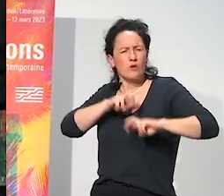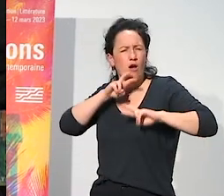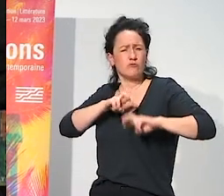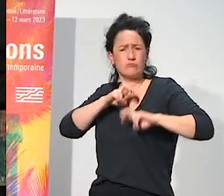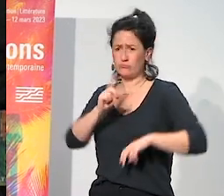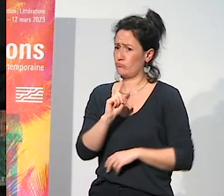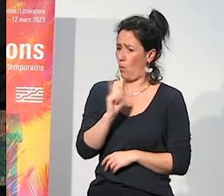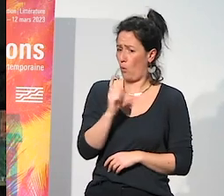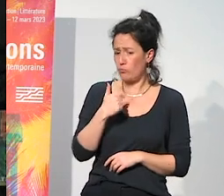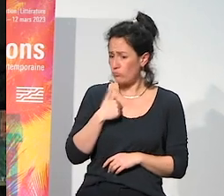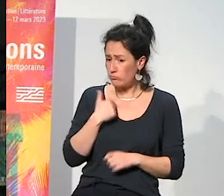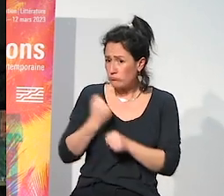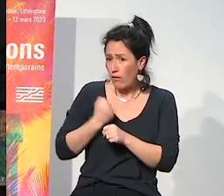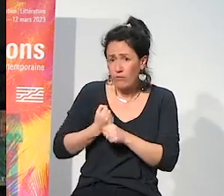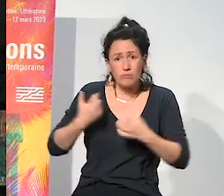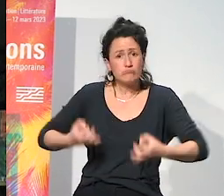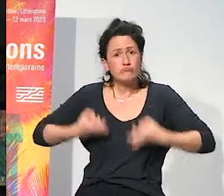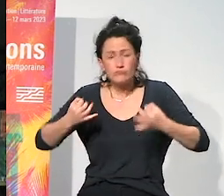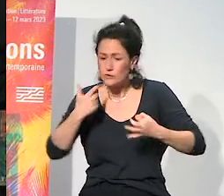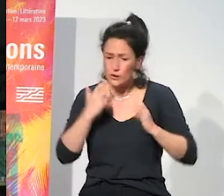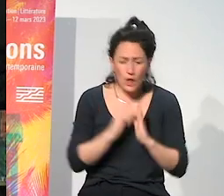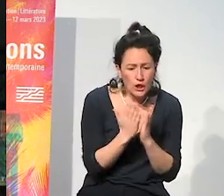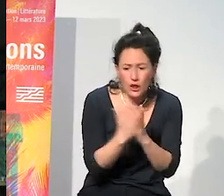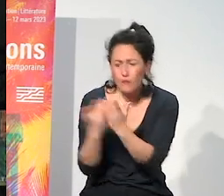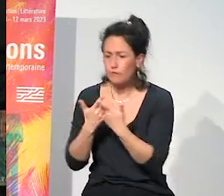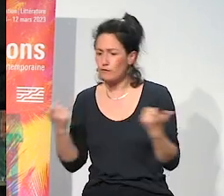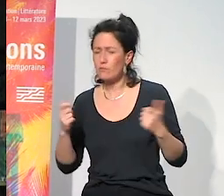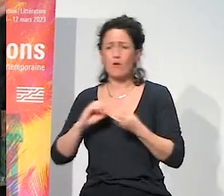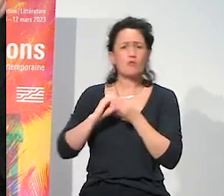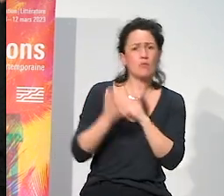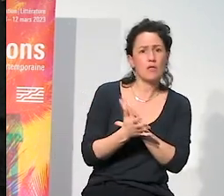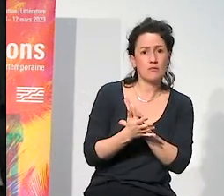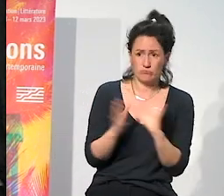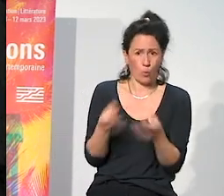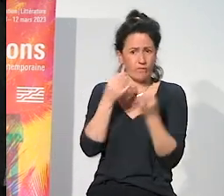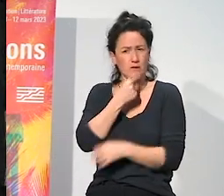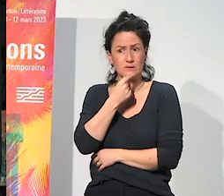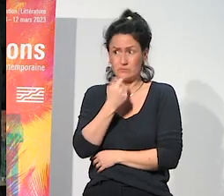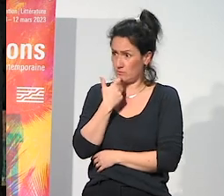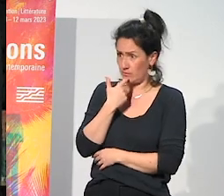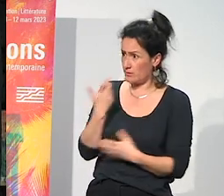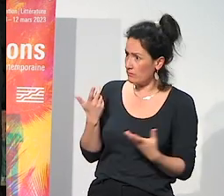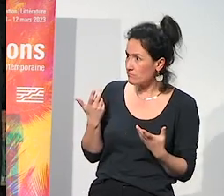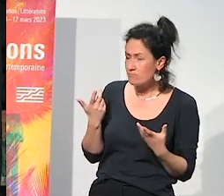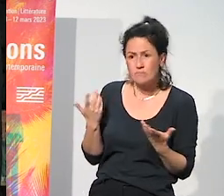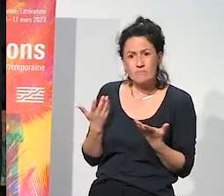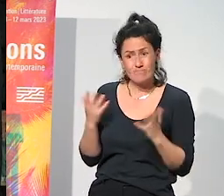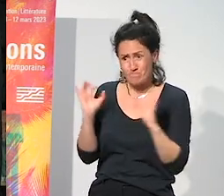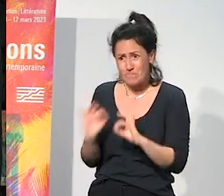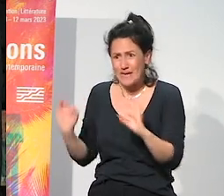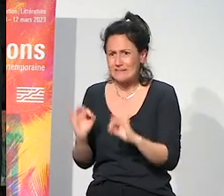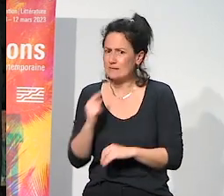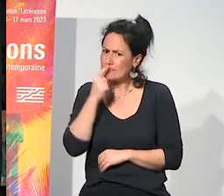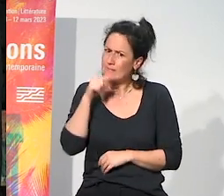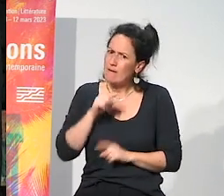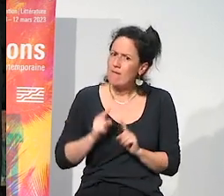Je travaille de manière assez classique. Hein, je travaille avec des livres, je travaille avec Internet, beaucoup. Donc, on l'a trouvé. Donc, personne a jugé que c'était